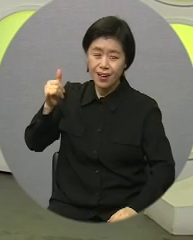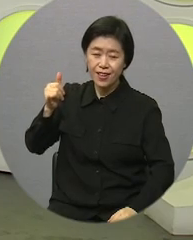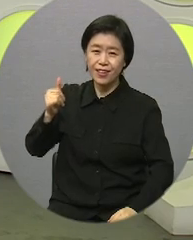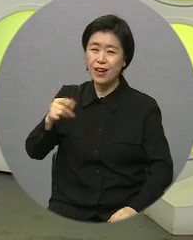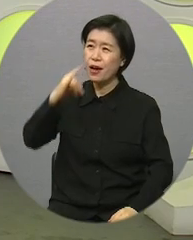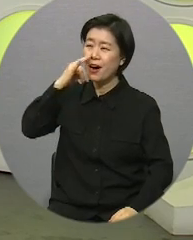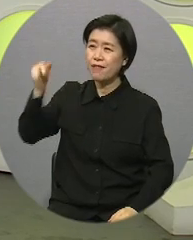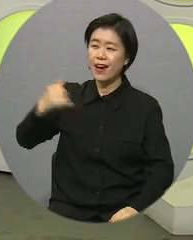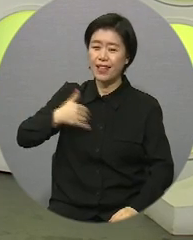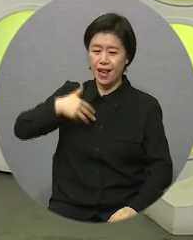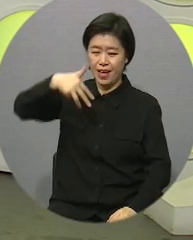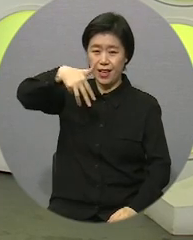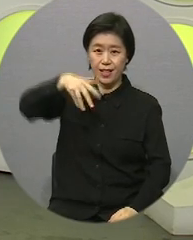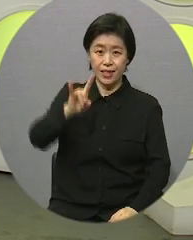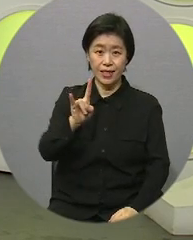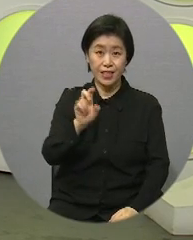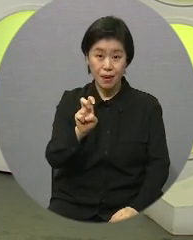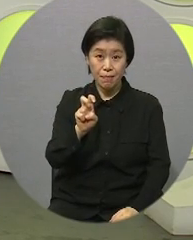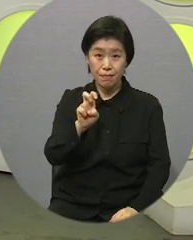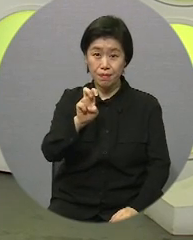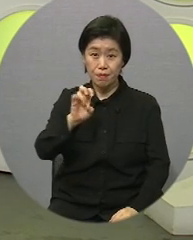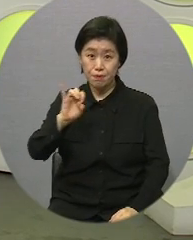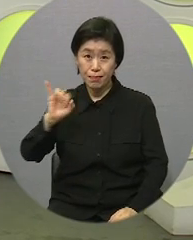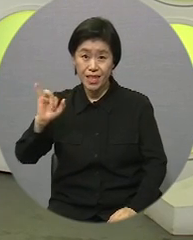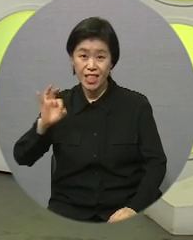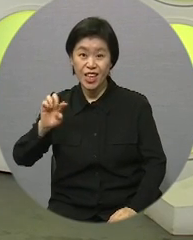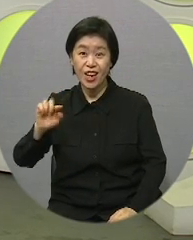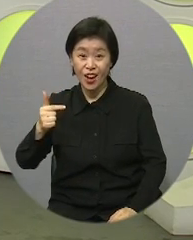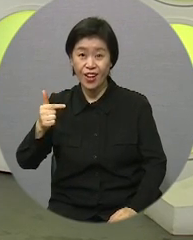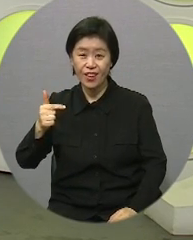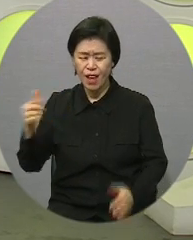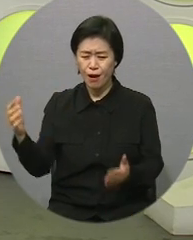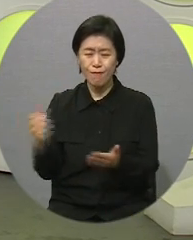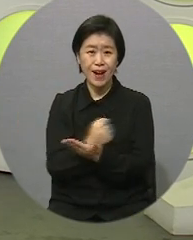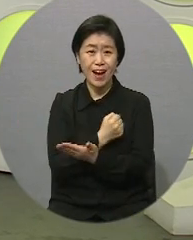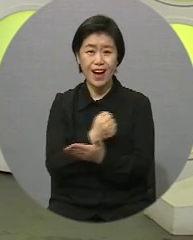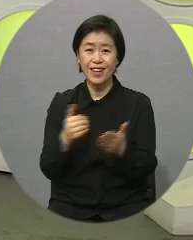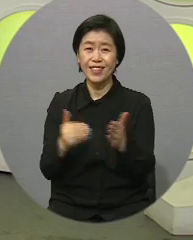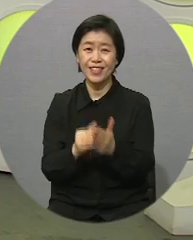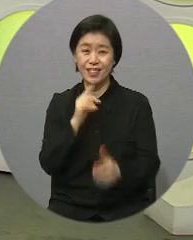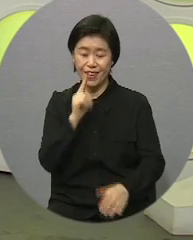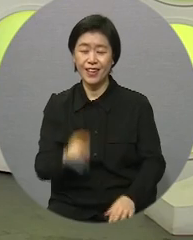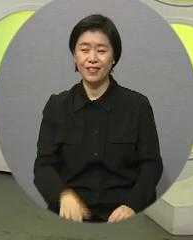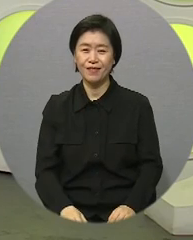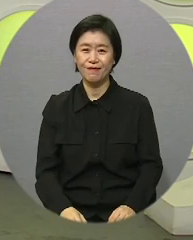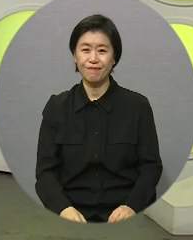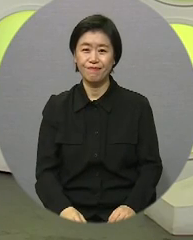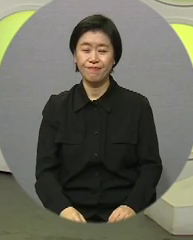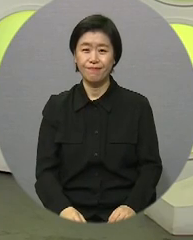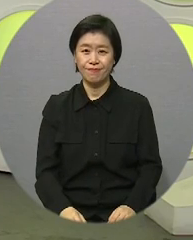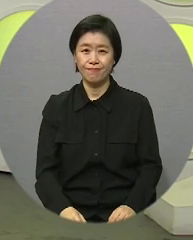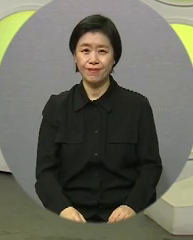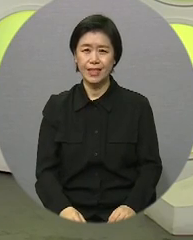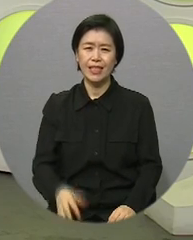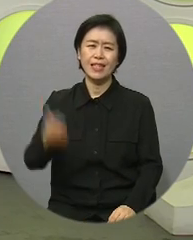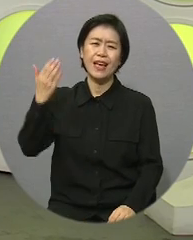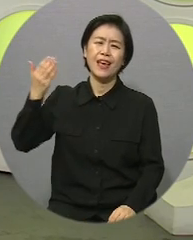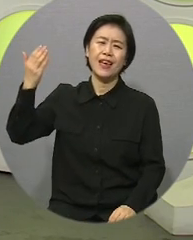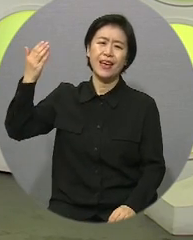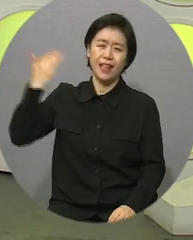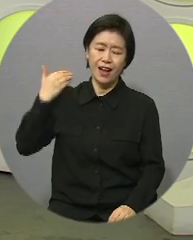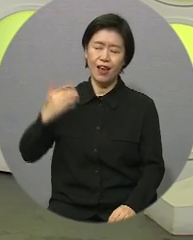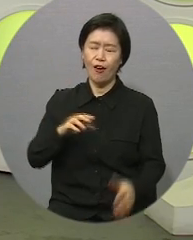말이 먼저 고팠으면 챔피언도 먹었다 정말 그럴 수 있겠네요 우린 그 시절이